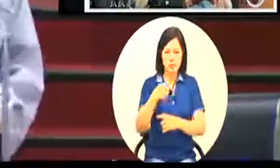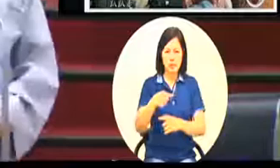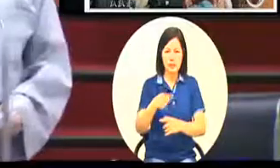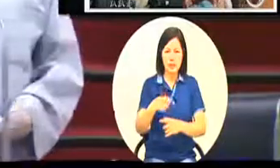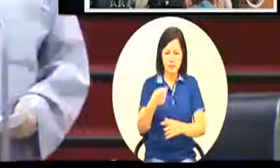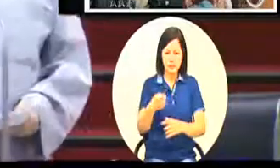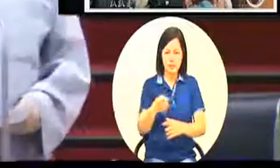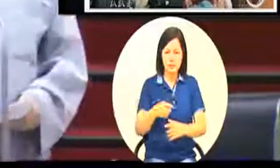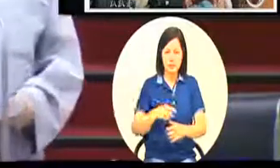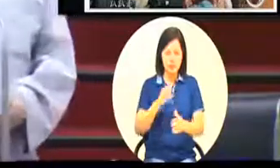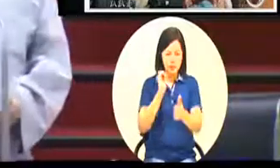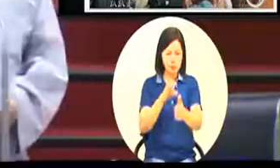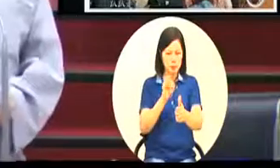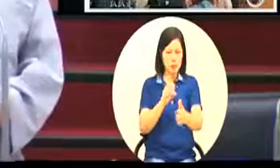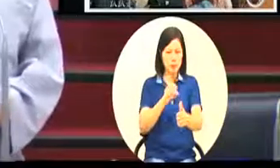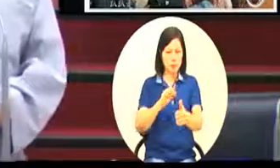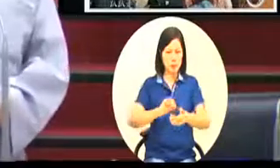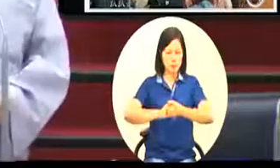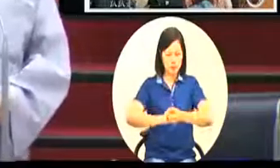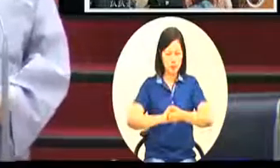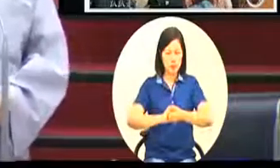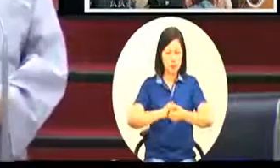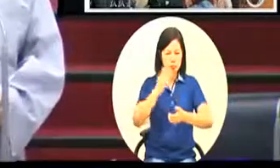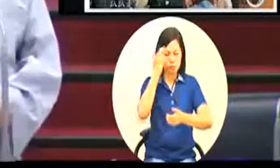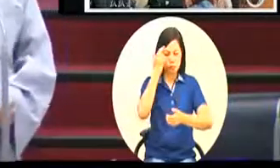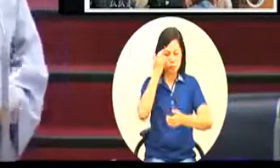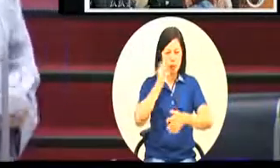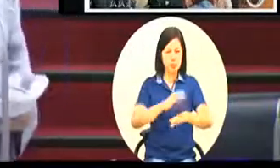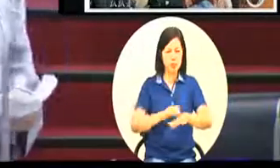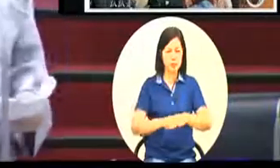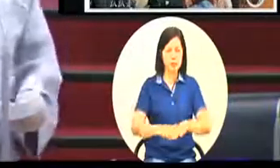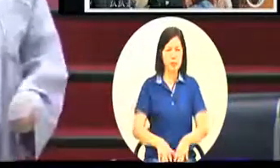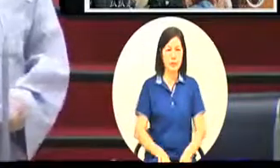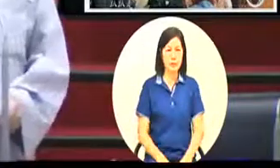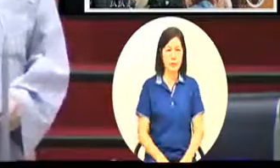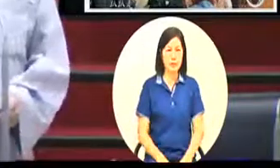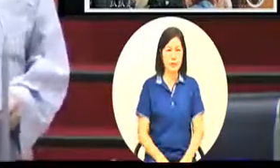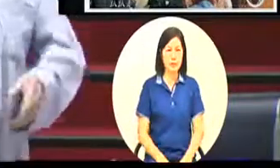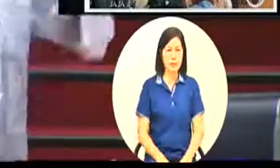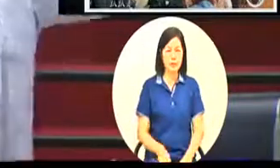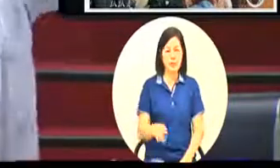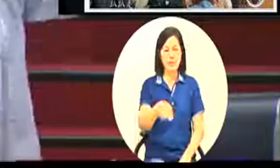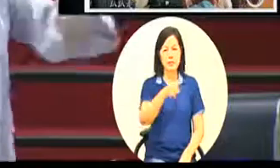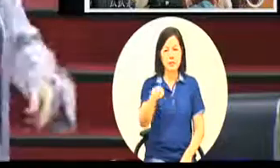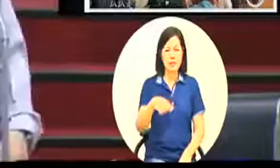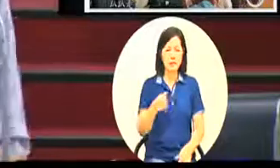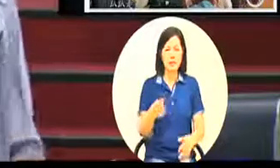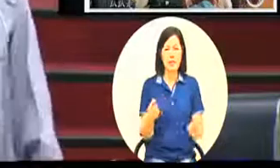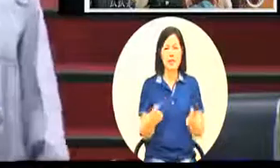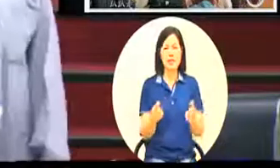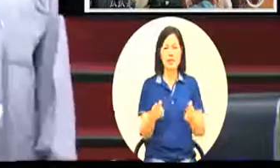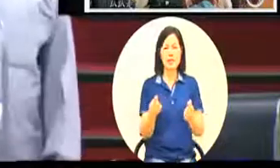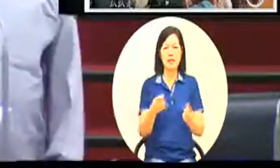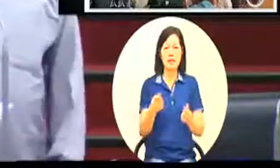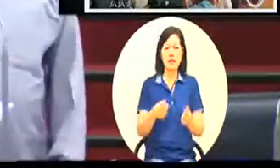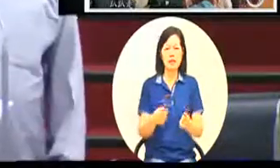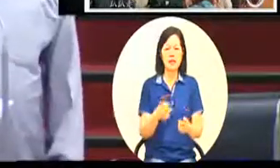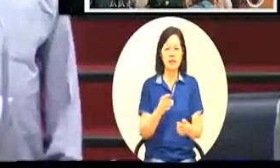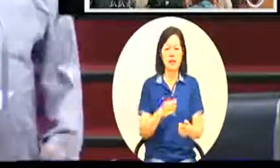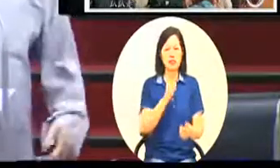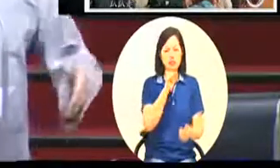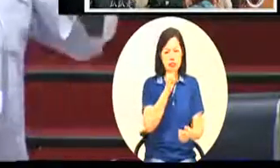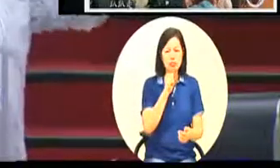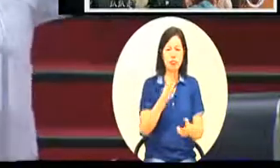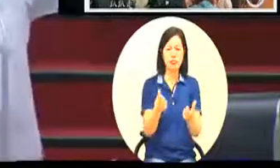香槟咧？嘿哦，我都讲过了啊啦，迄人无毛在咧割刀啊咧，无动作在咧烧烟啊咧，吼，